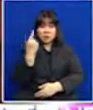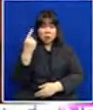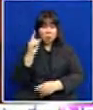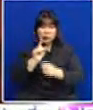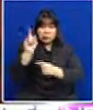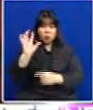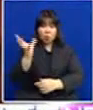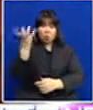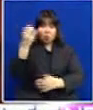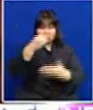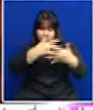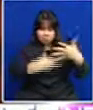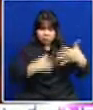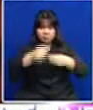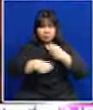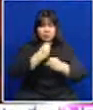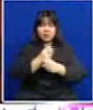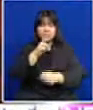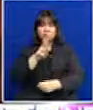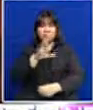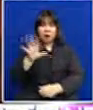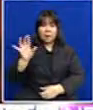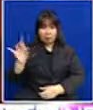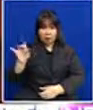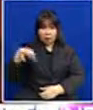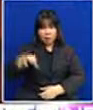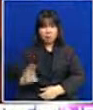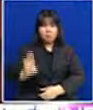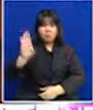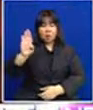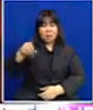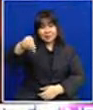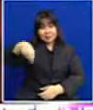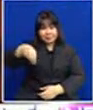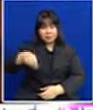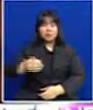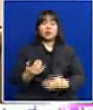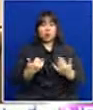กประจำปี2558โดยบริษัท Mastercard